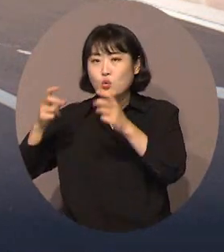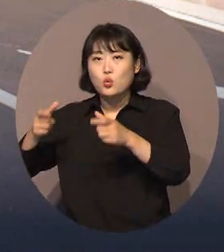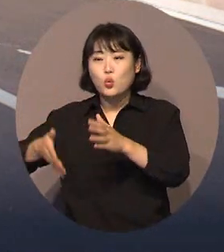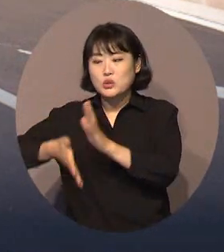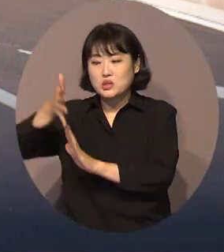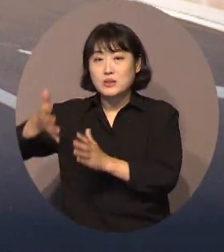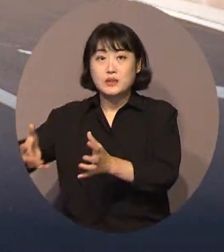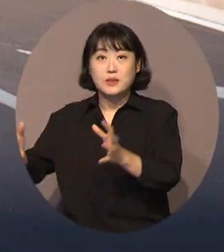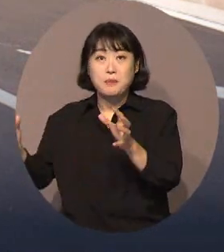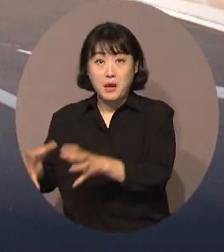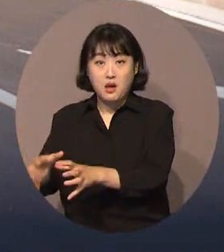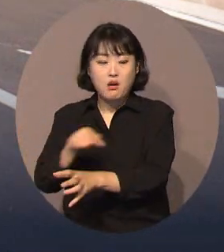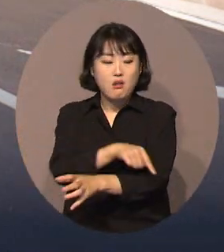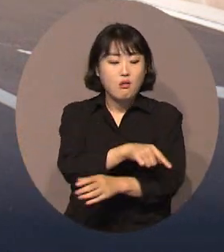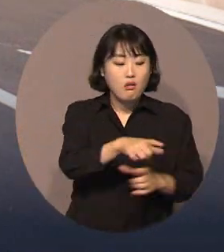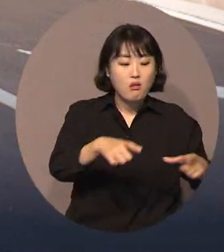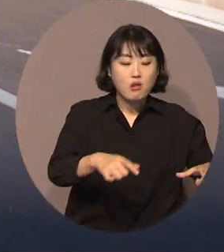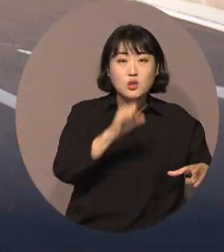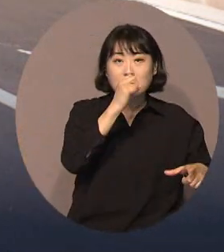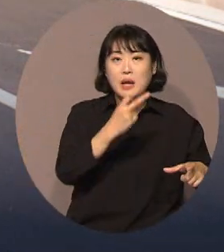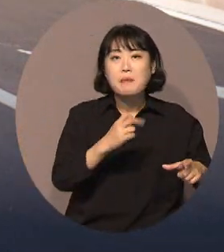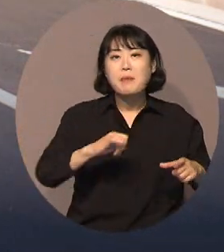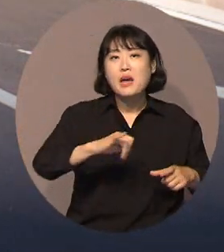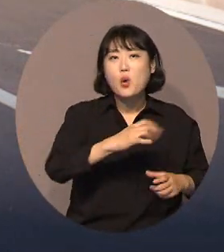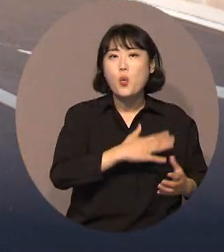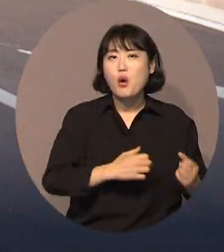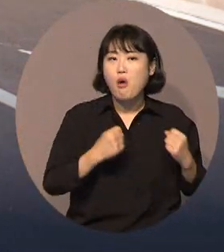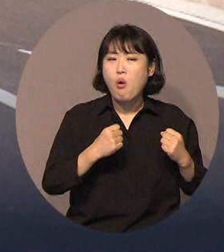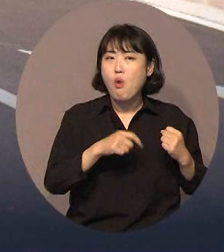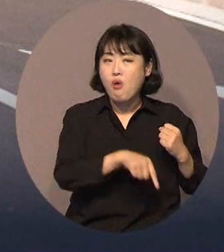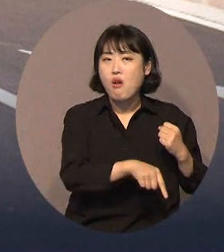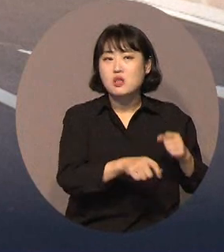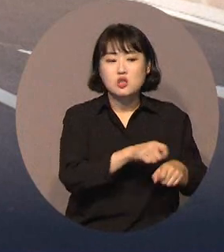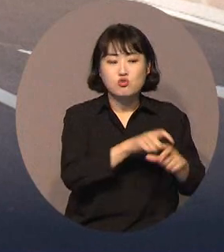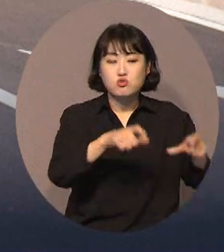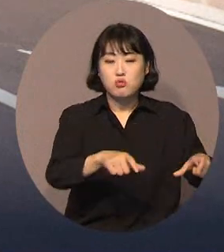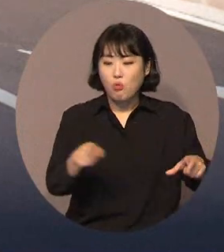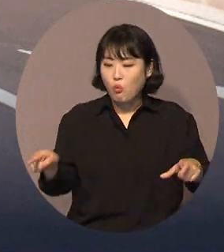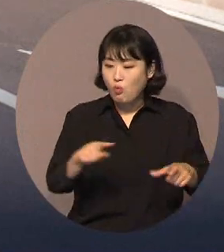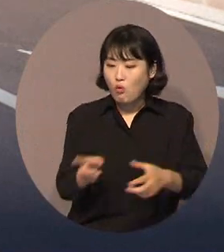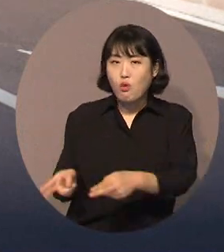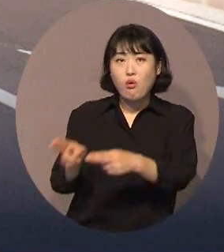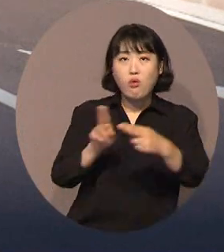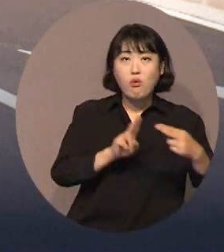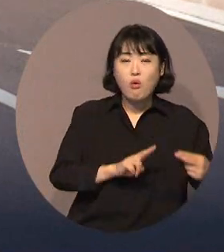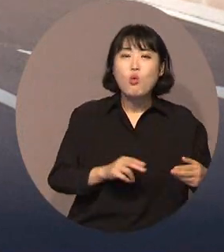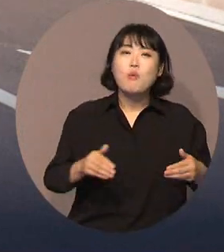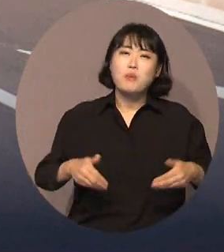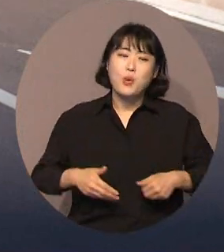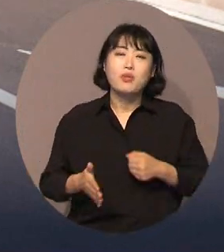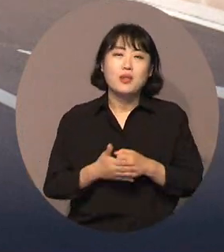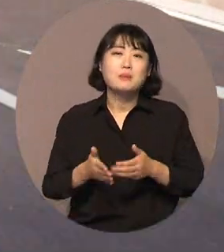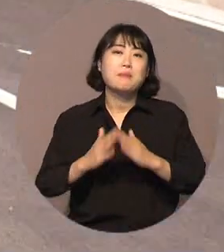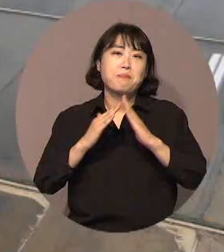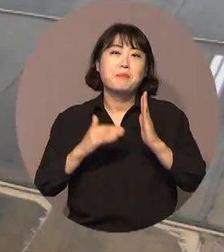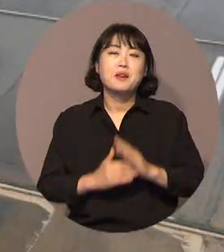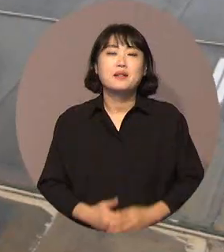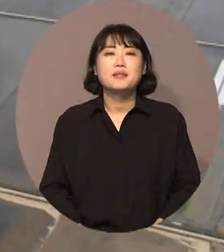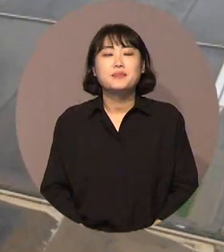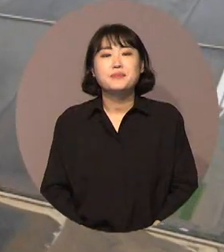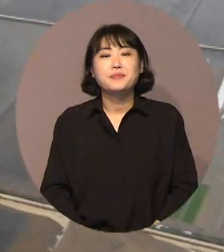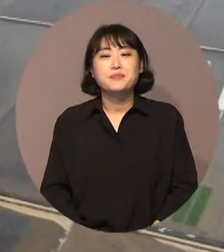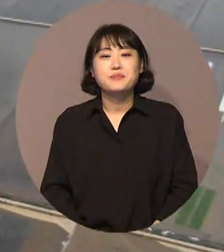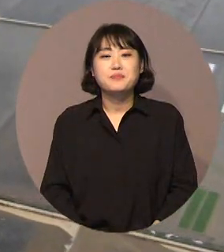들어오고 서산은 서산 바이오웰빙특구가 되면서이를 연기할 도로가 필요로 해서 개설하게 되었습니다